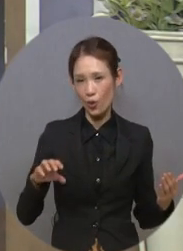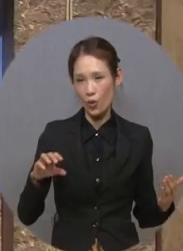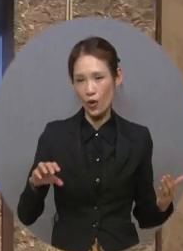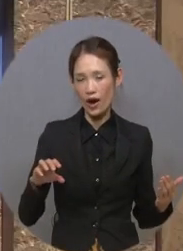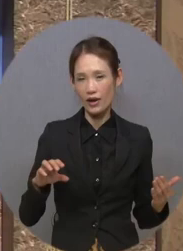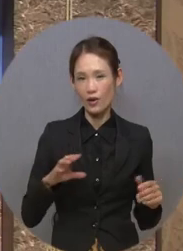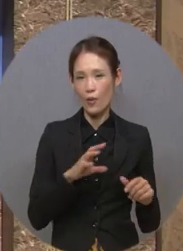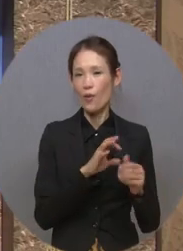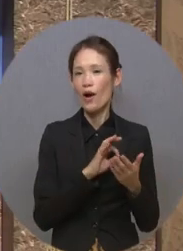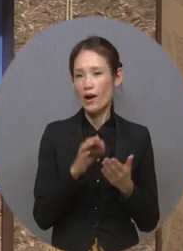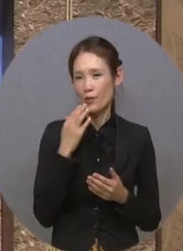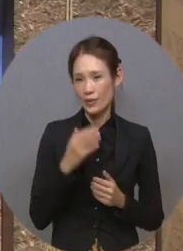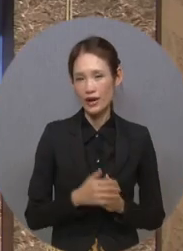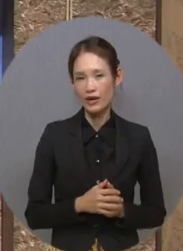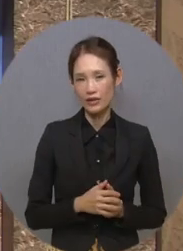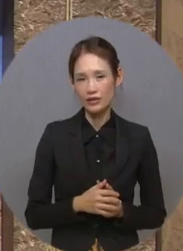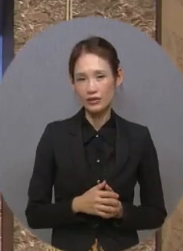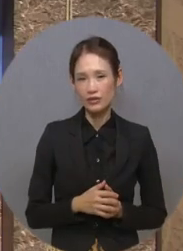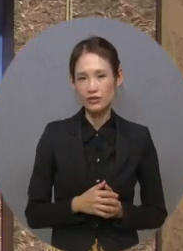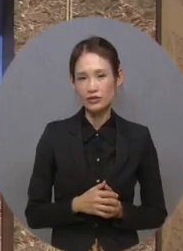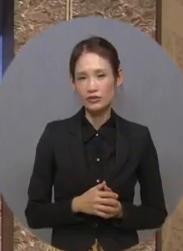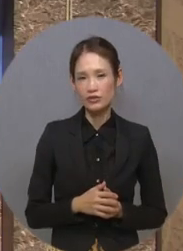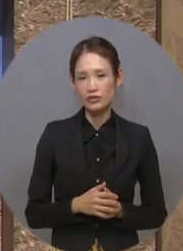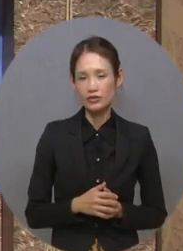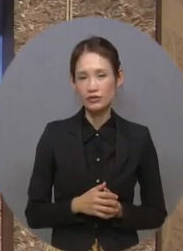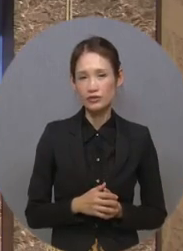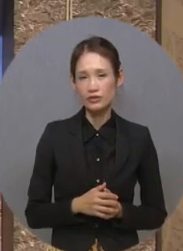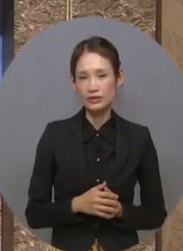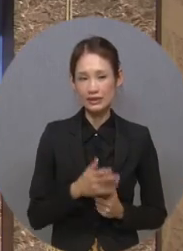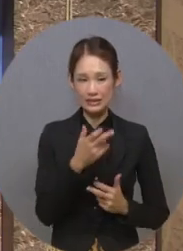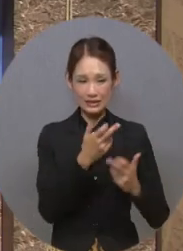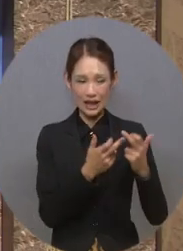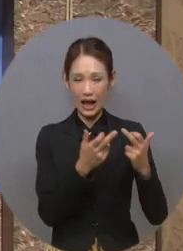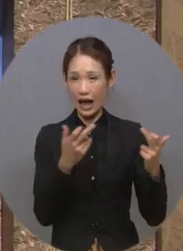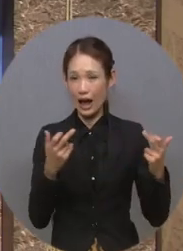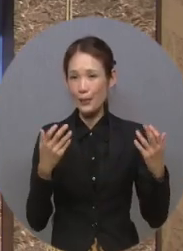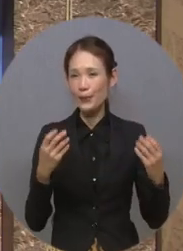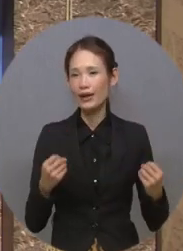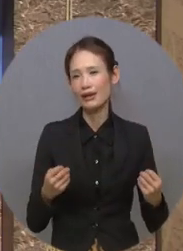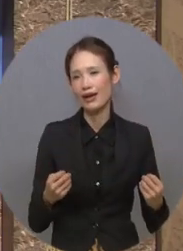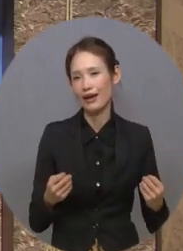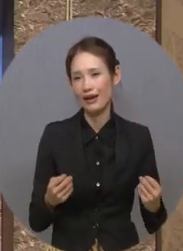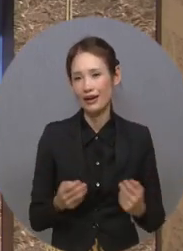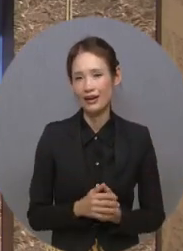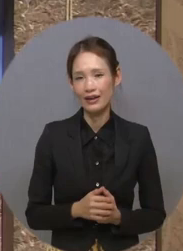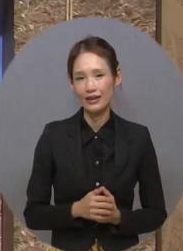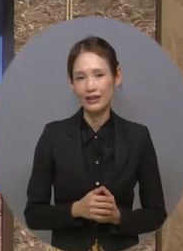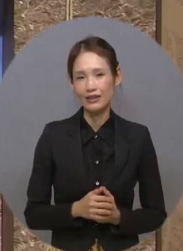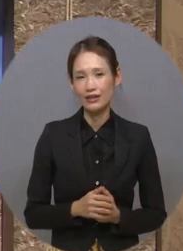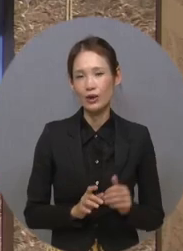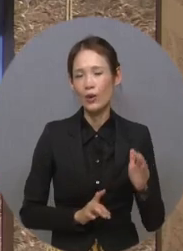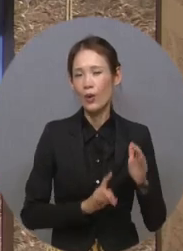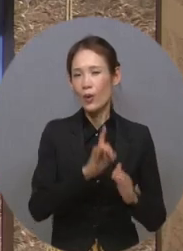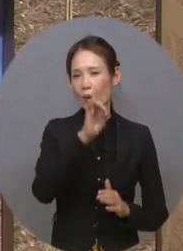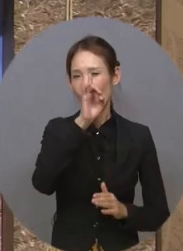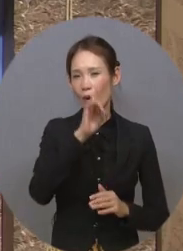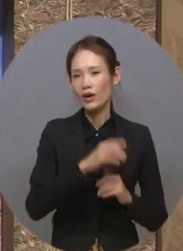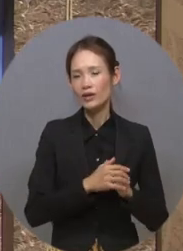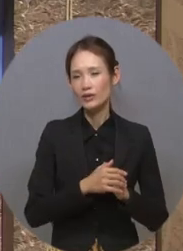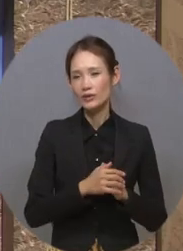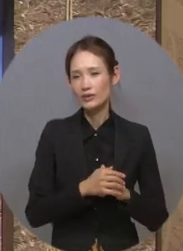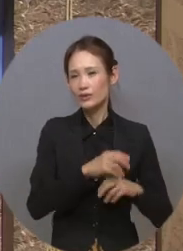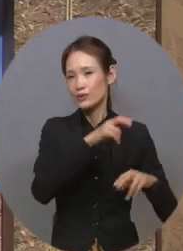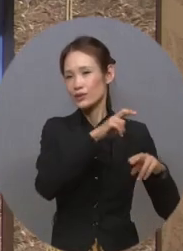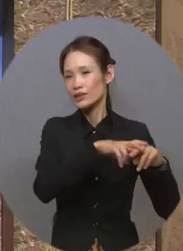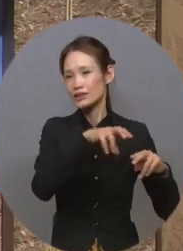잘 활용할 수 있고요. 또 산이 많다. 우리 양조도 산이 많아요. 네. 그 고지대 좀 고지대에